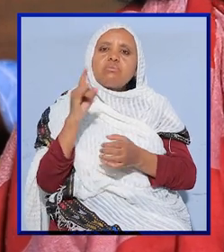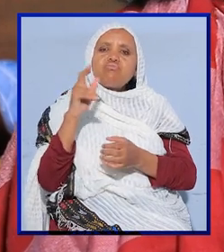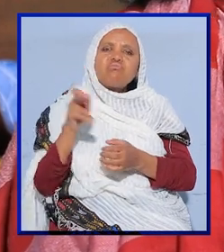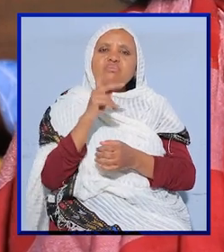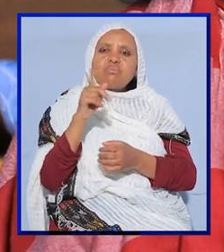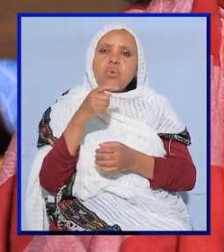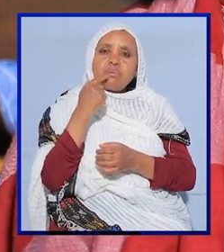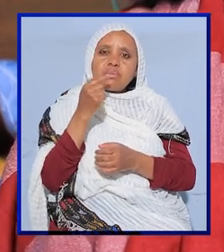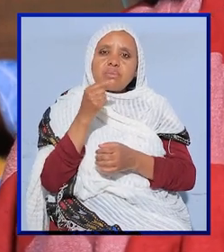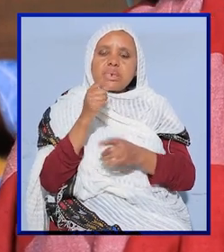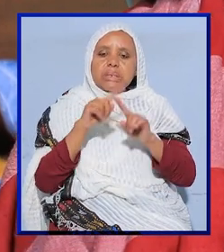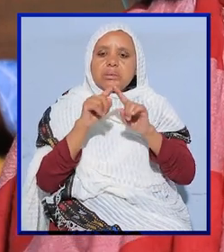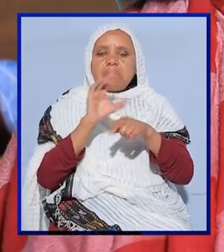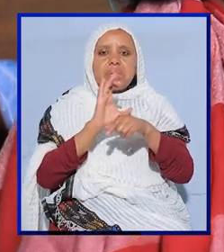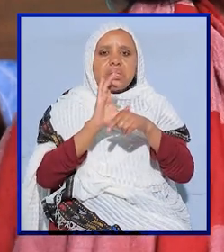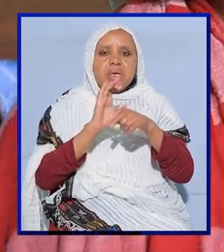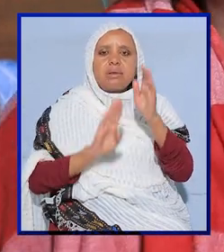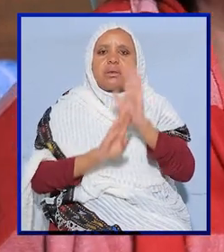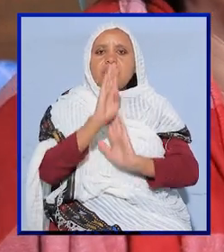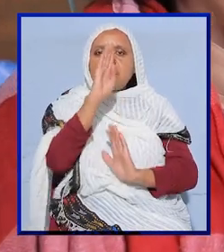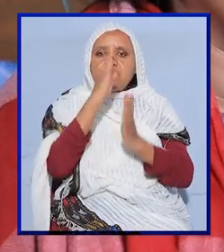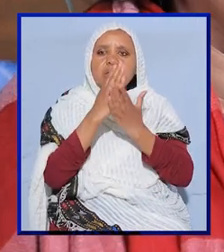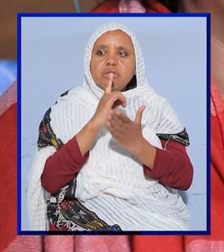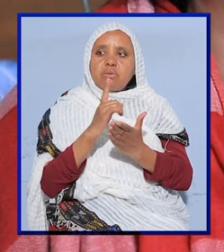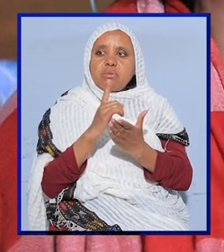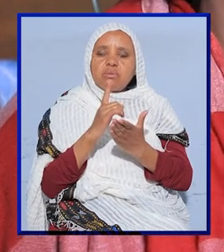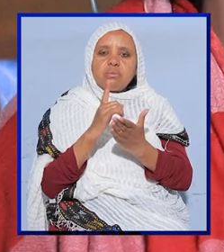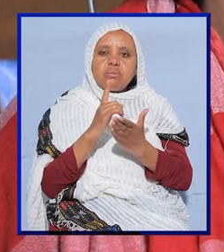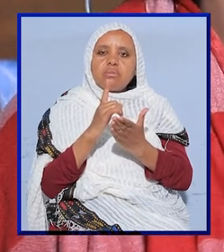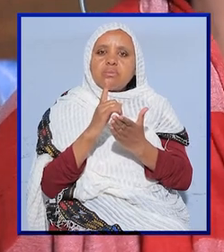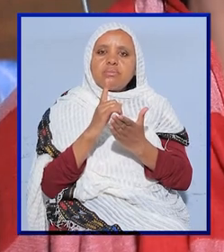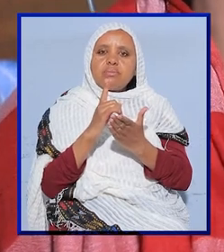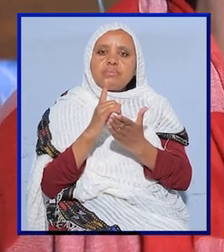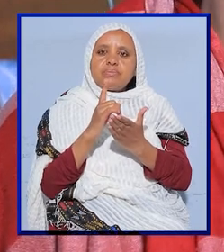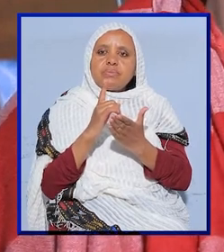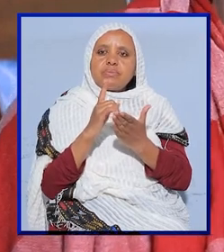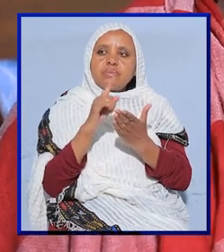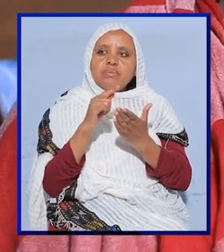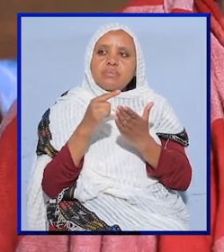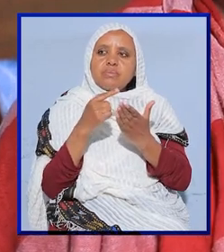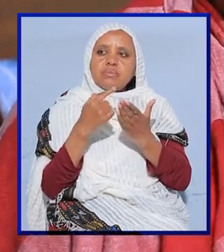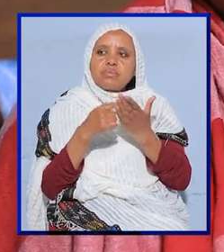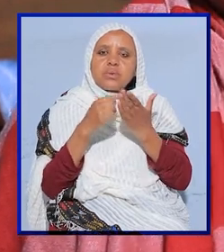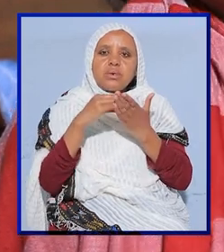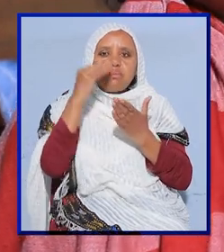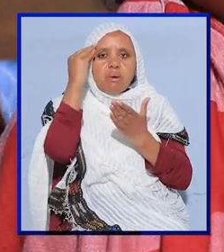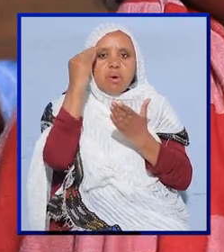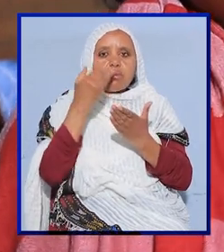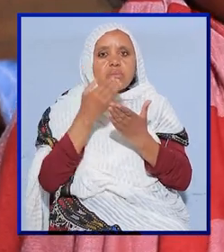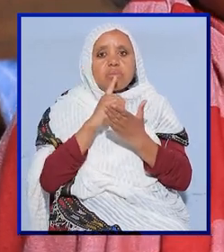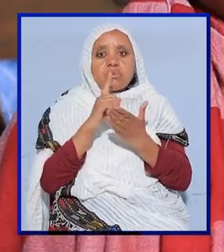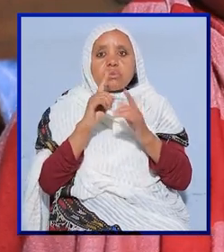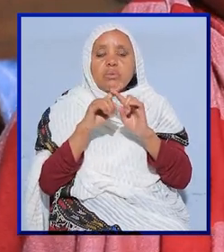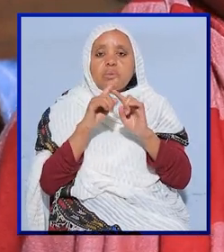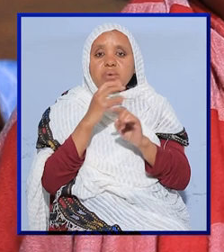ለነገሩ በቤተክርስቲያን ያደገ ልጅ ነው። አሁን ነገር ጎሬስ ነው የተማረው እና ስለ መግባሩ ጥሩ ነው።